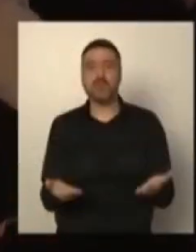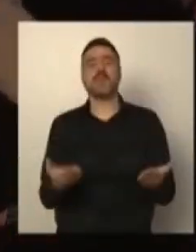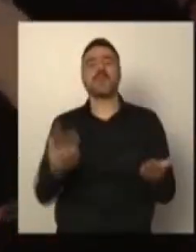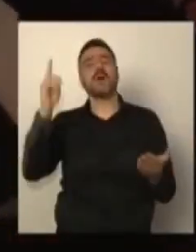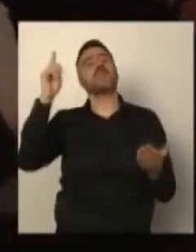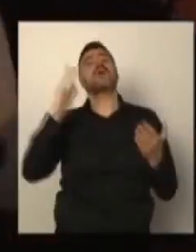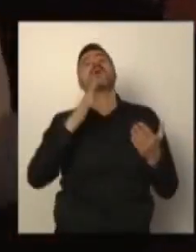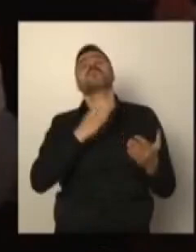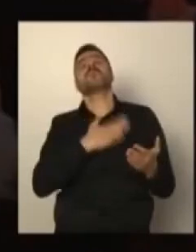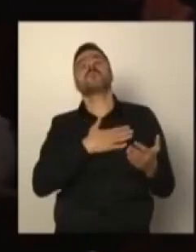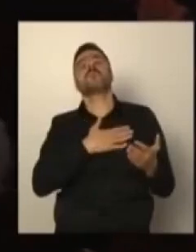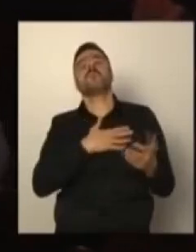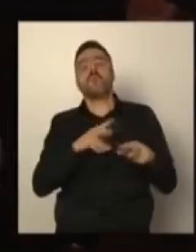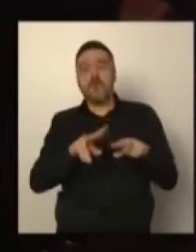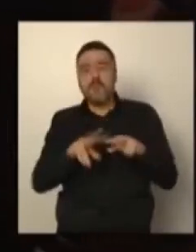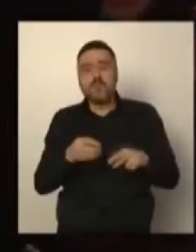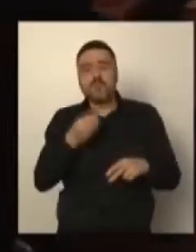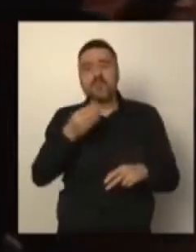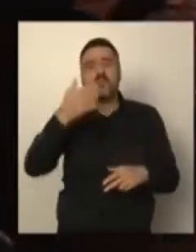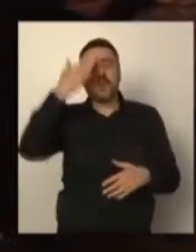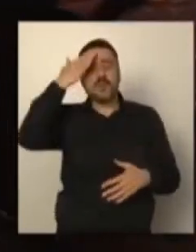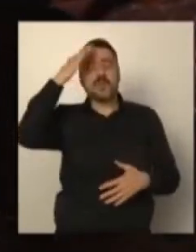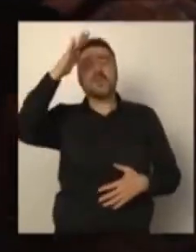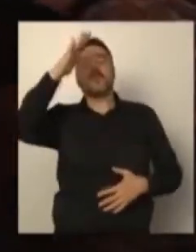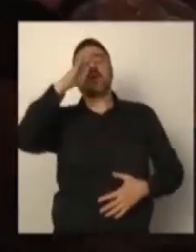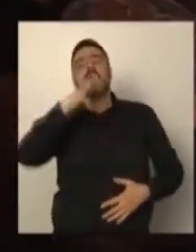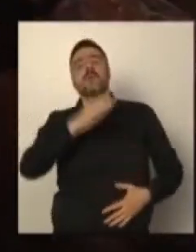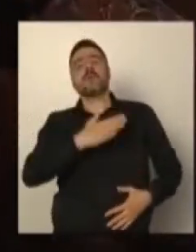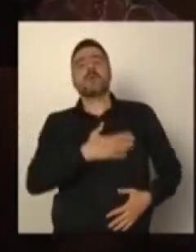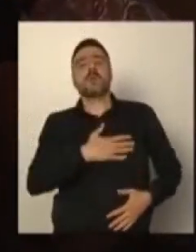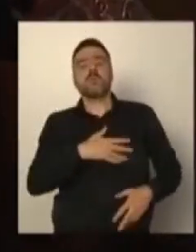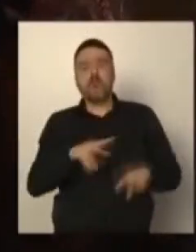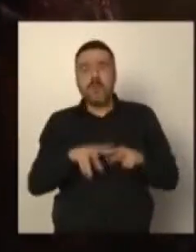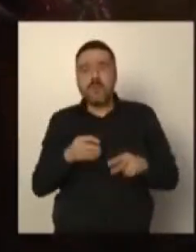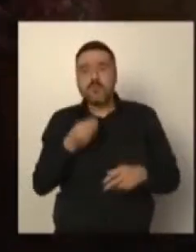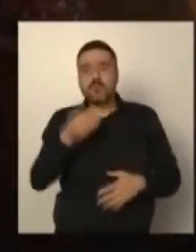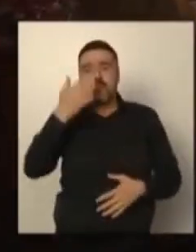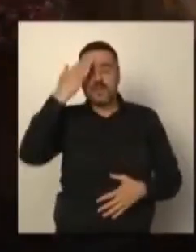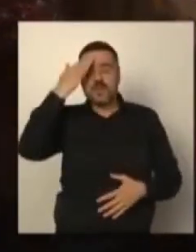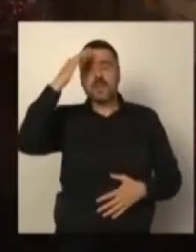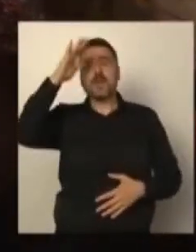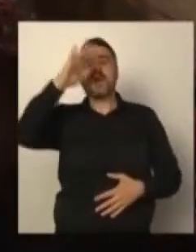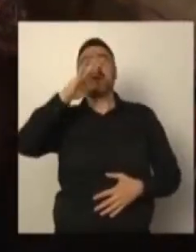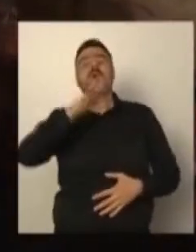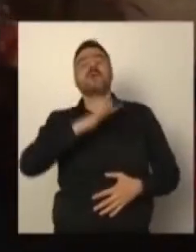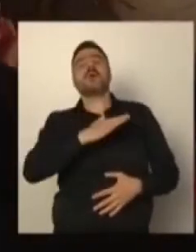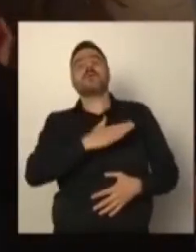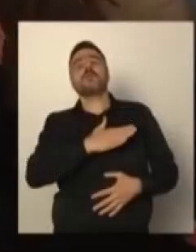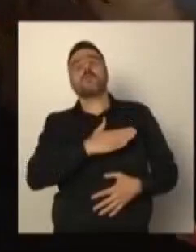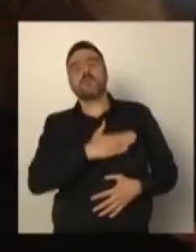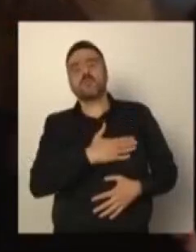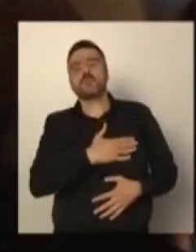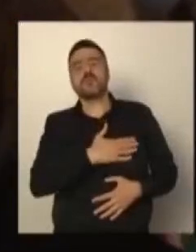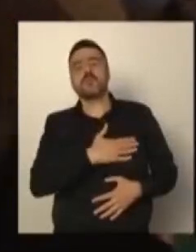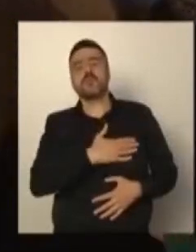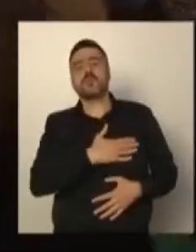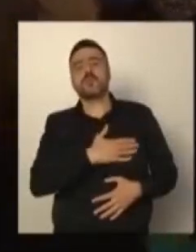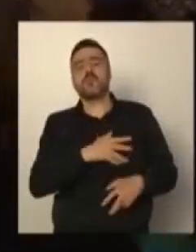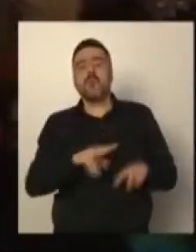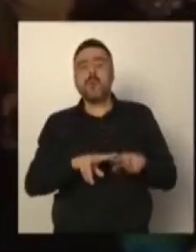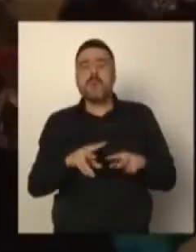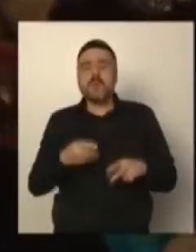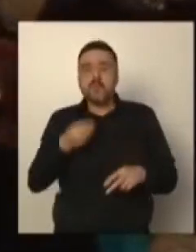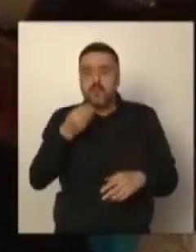Rabbi. Es-salatu vesselamu aleyke ya Resulallah. Es-salatu vesselamu aleyke ya Habiballah.